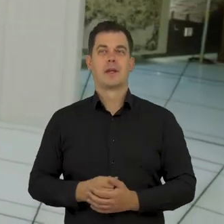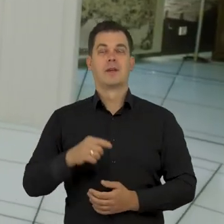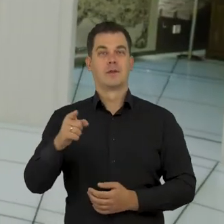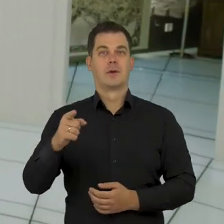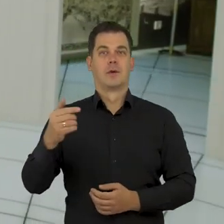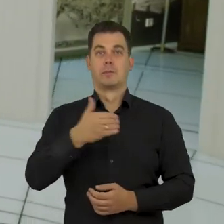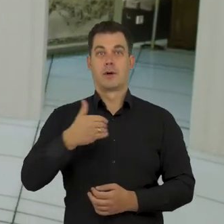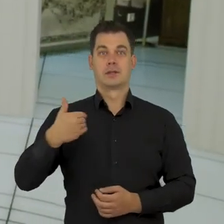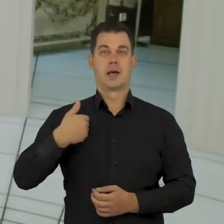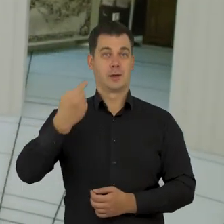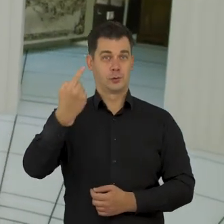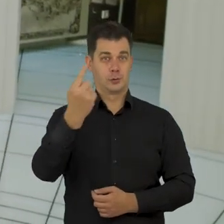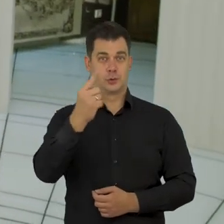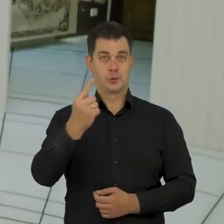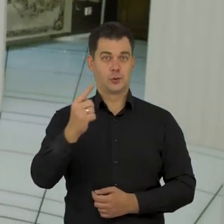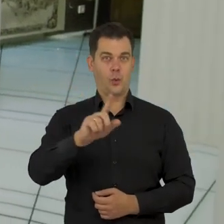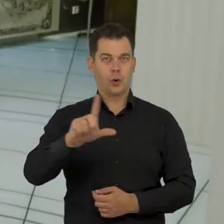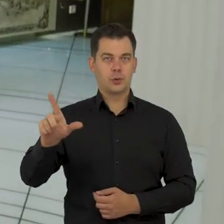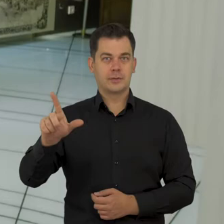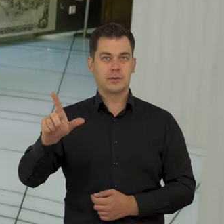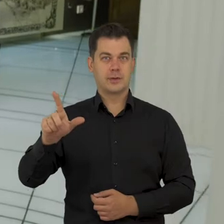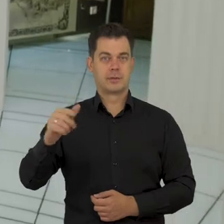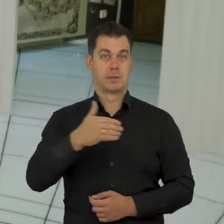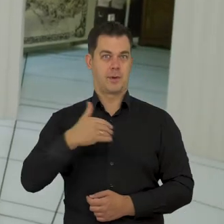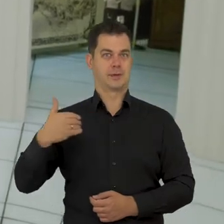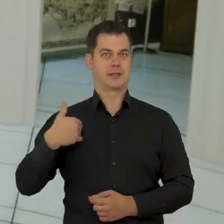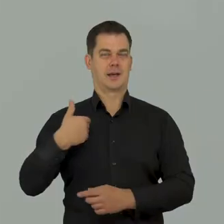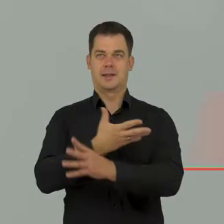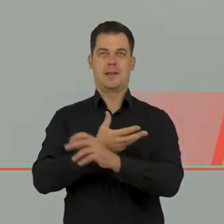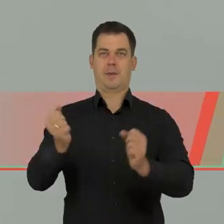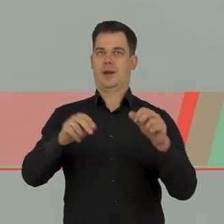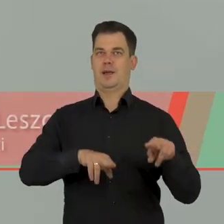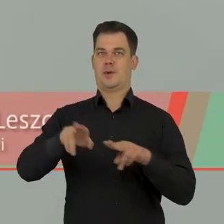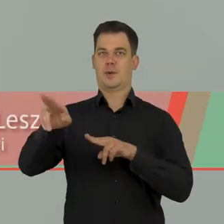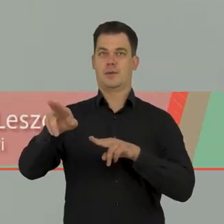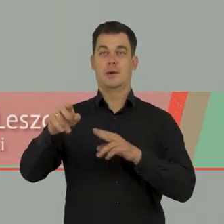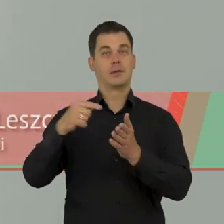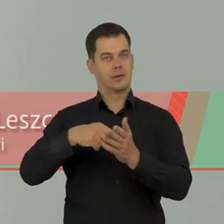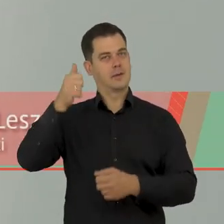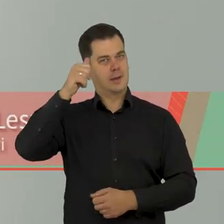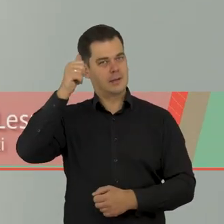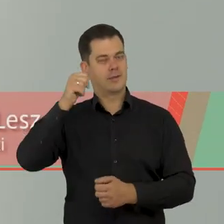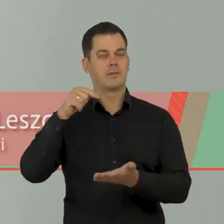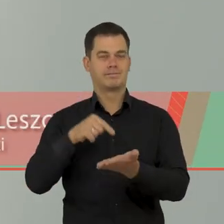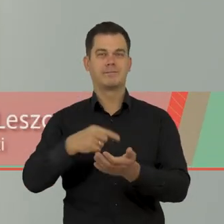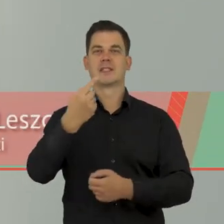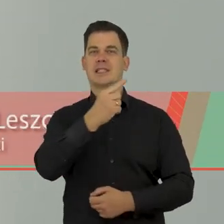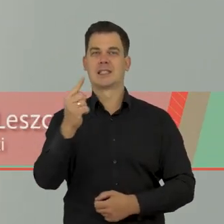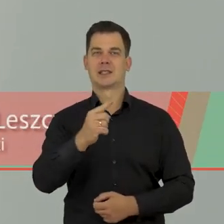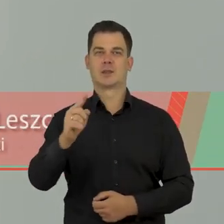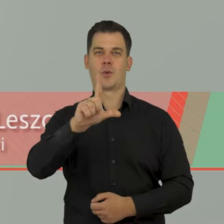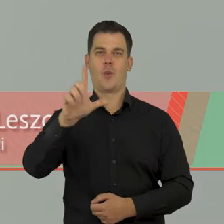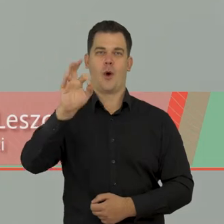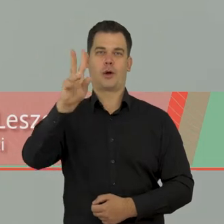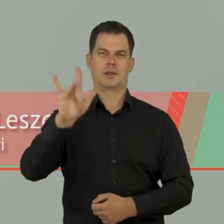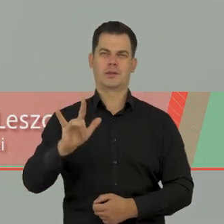się decyzja, że polska waluta Rzeczpospolitej Niepodległej będzie